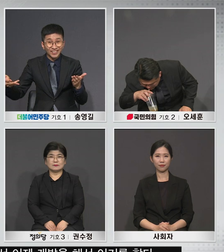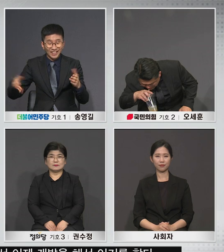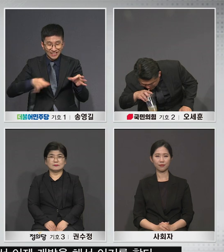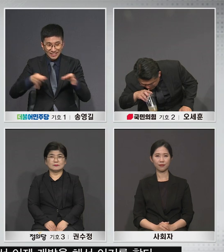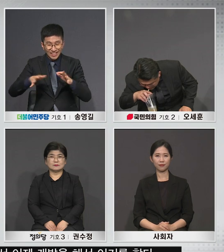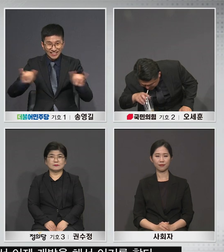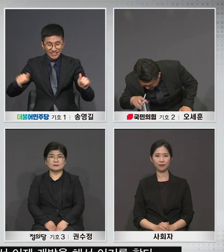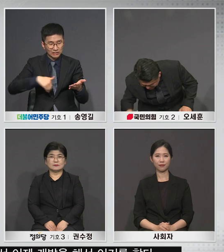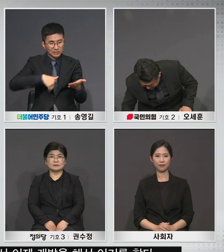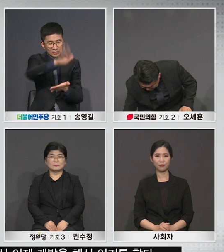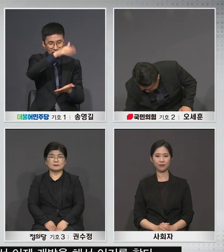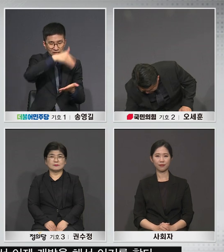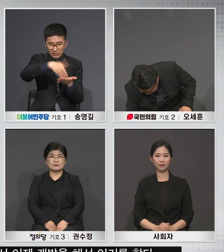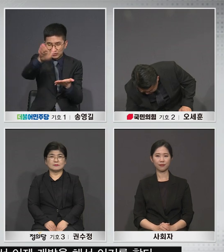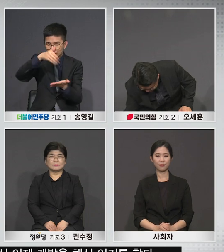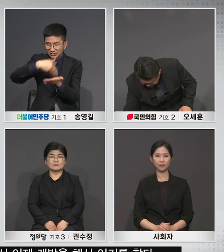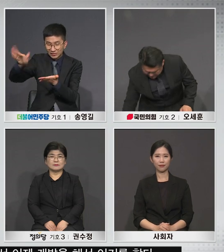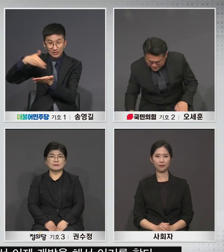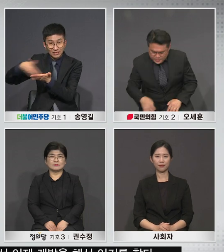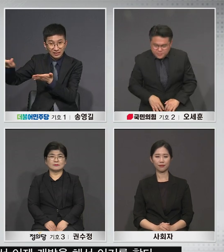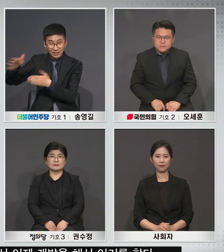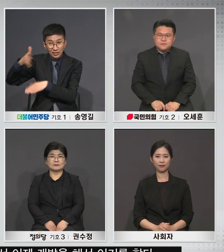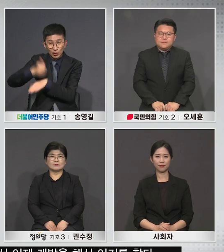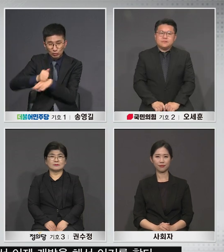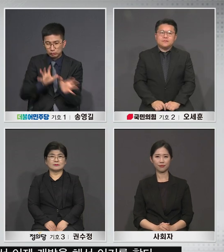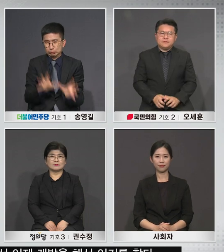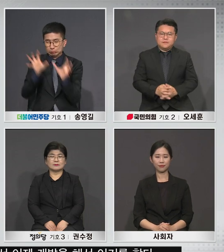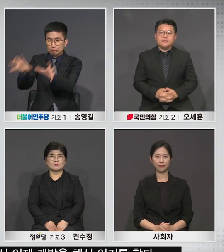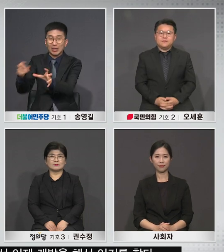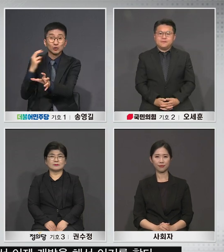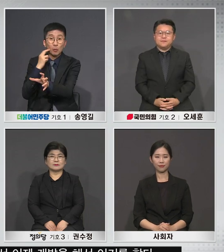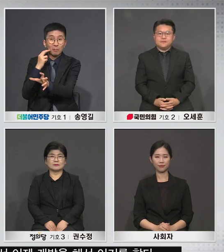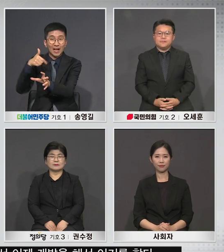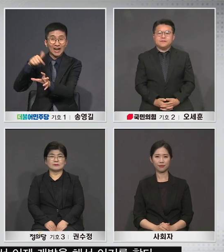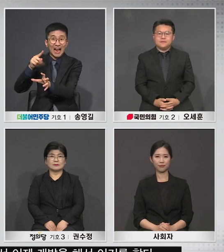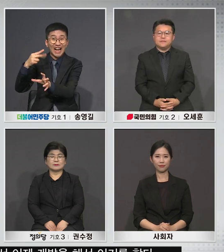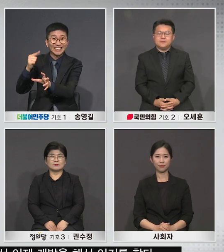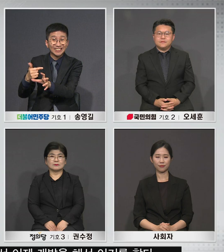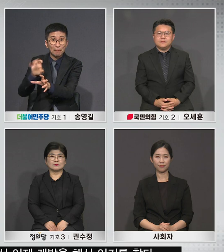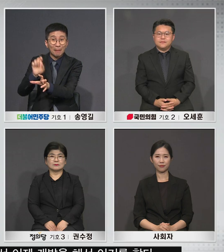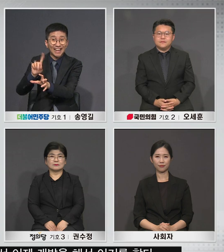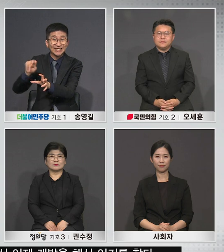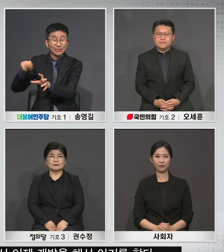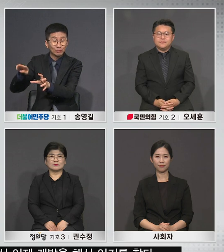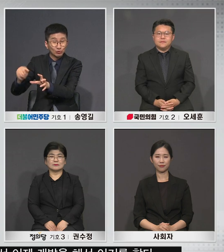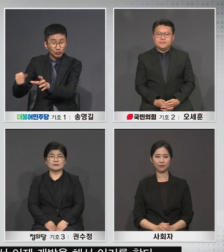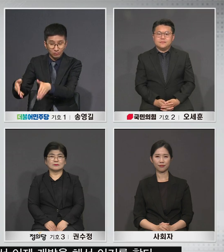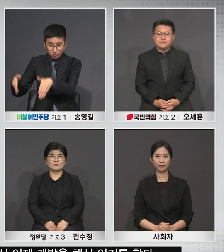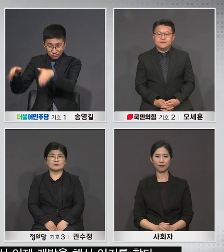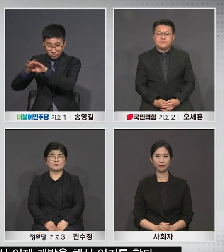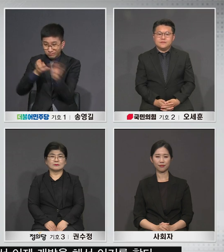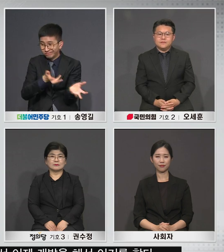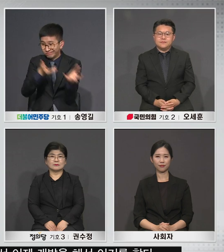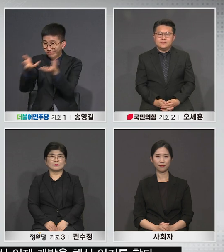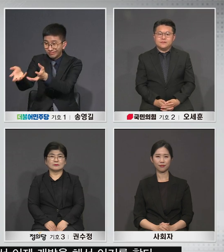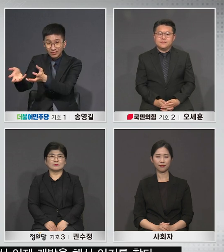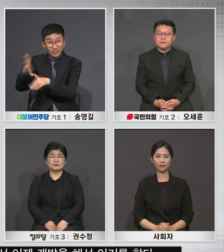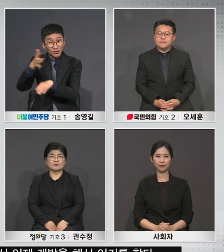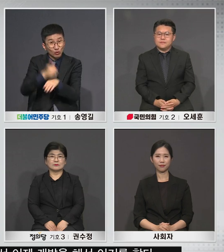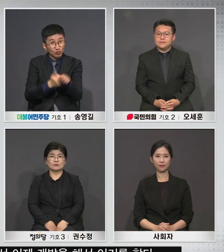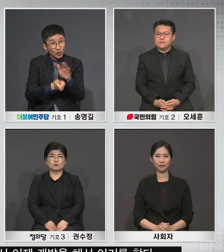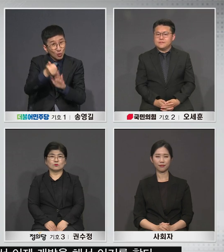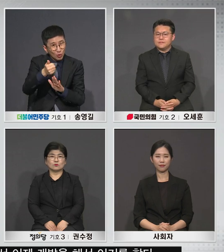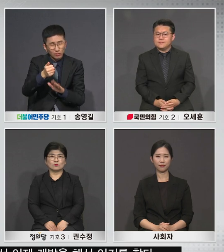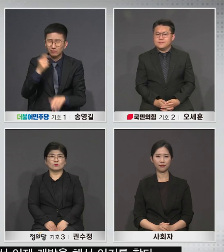개발하면서 가든파이브 송파이크를 만들었지만 성공적이었다는 평가를 받고 있지 못합니다. 이러한 도심형 제조업이